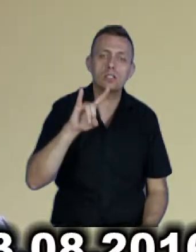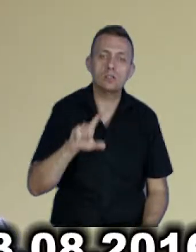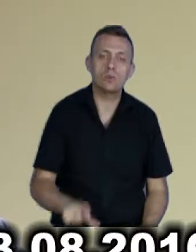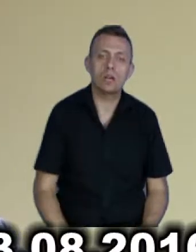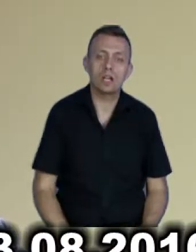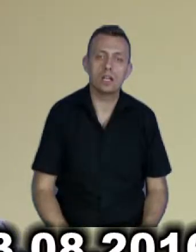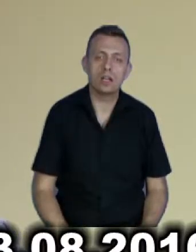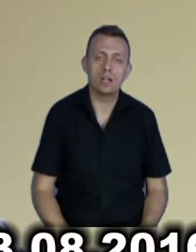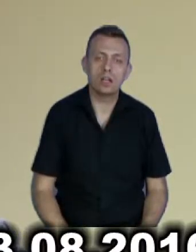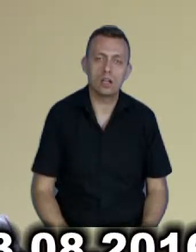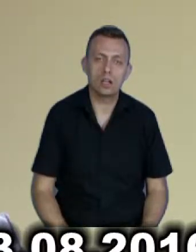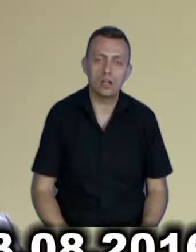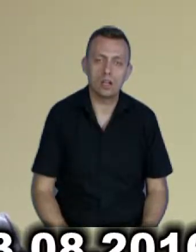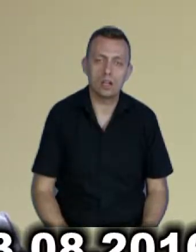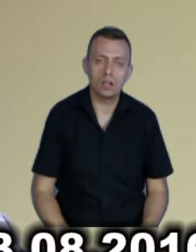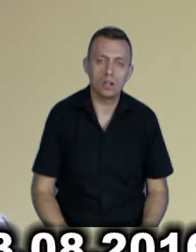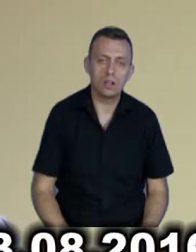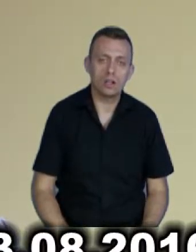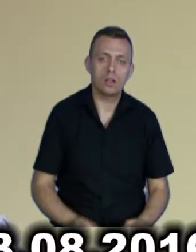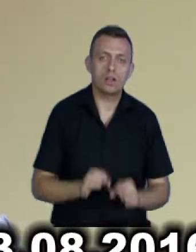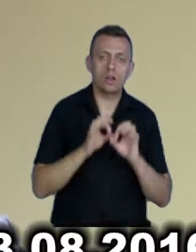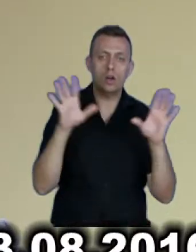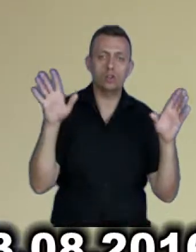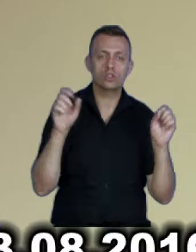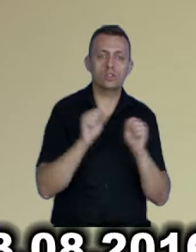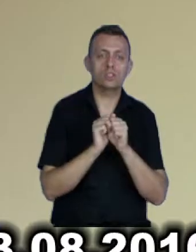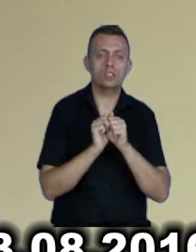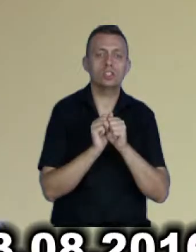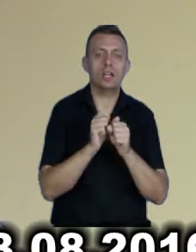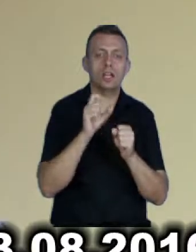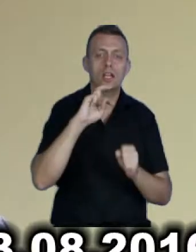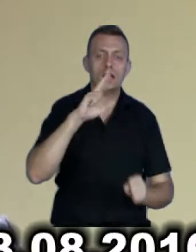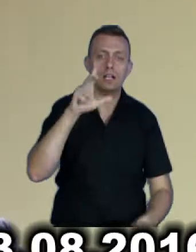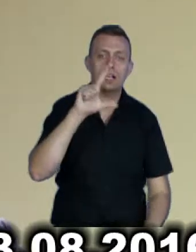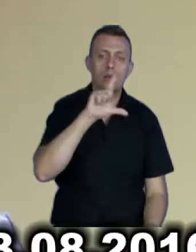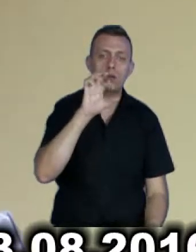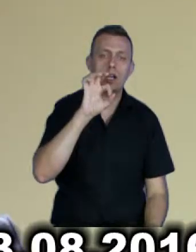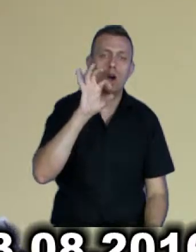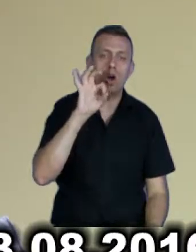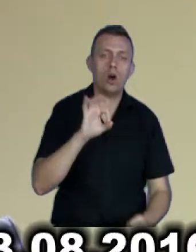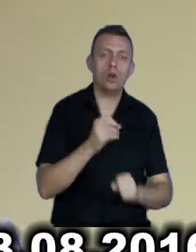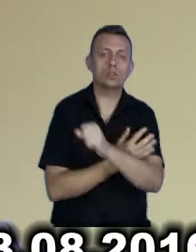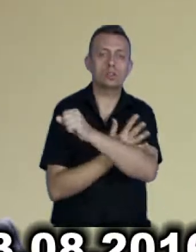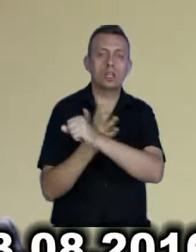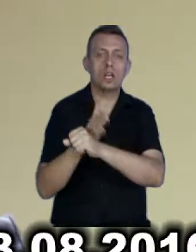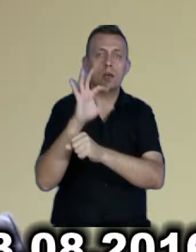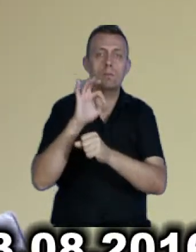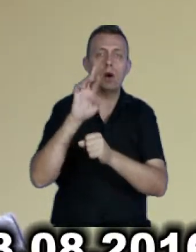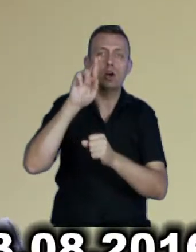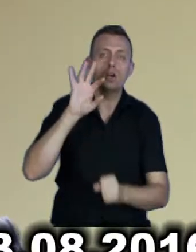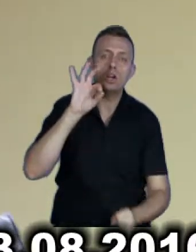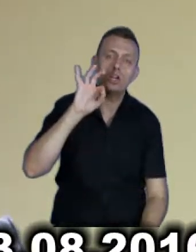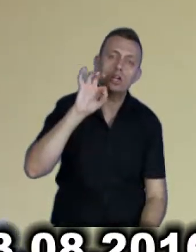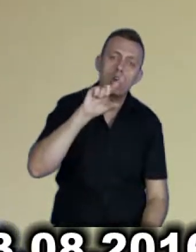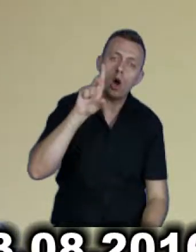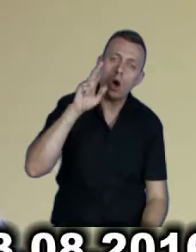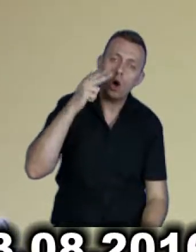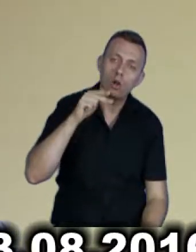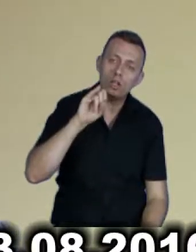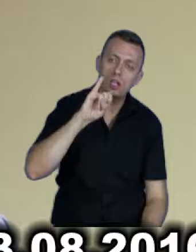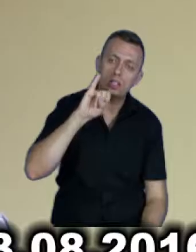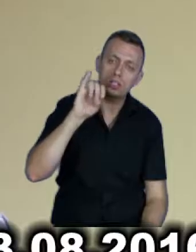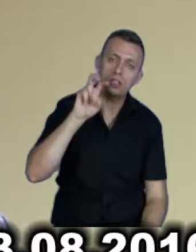oglądać i można czytać, czyli do nas zawsze blisko, co świadczy właśnie o tym tam naszym doskonałym położeniu komunikacyjnym, ale i też no, otwartości